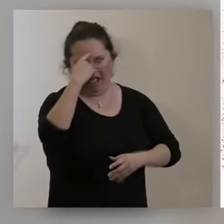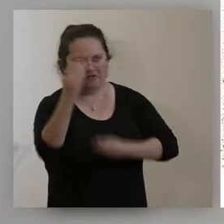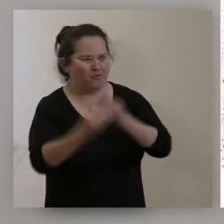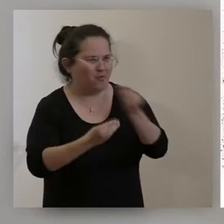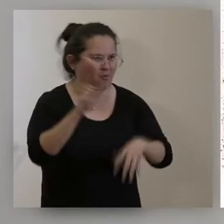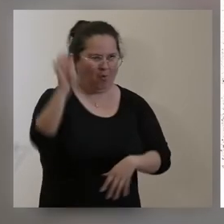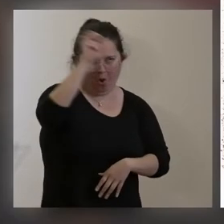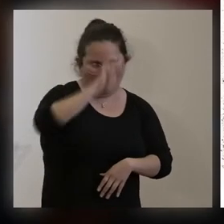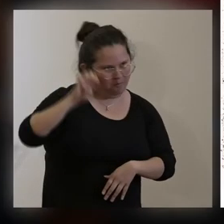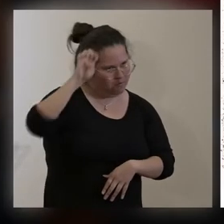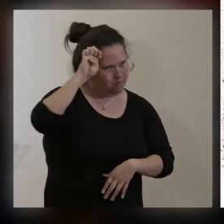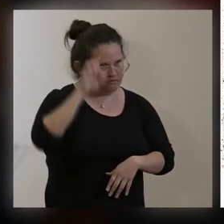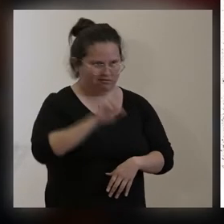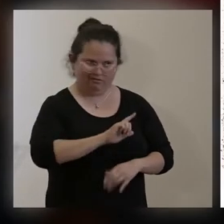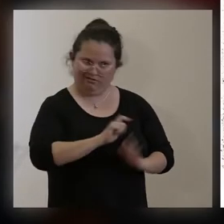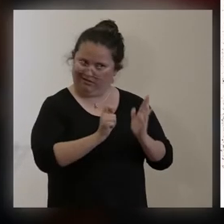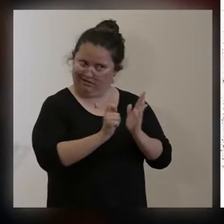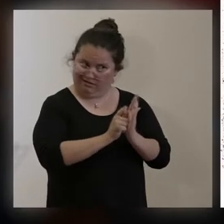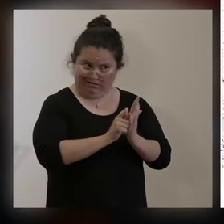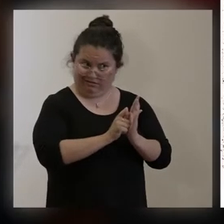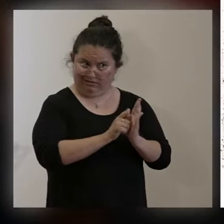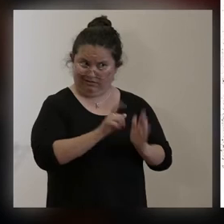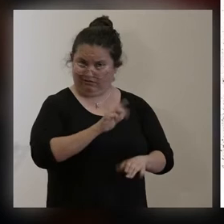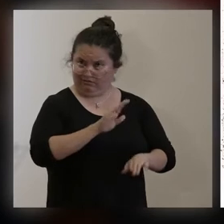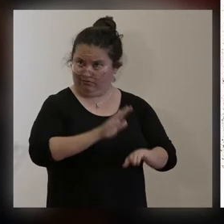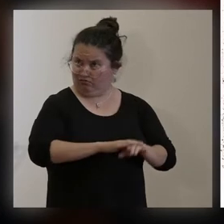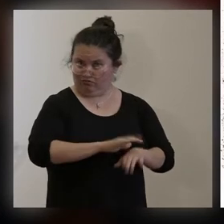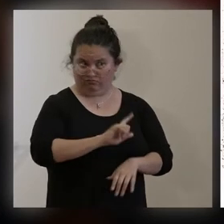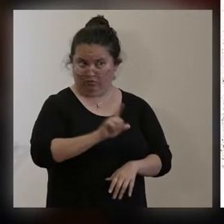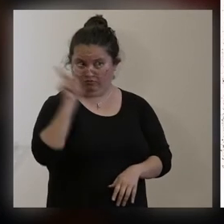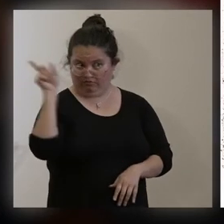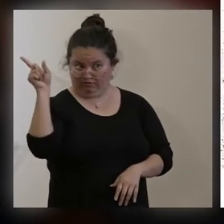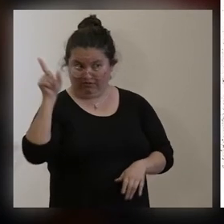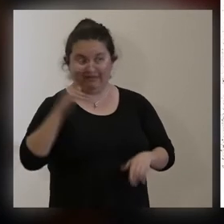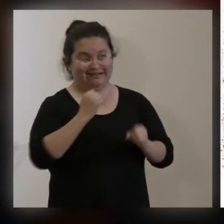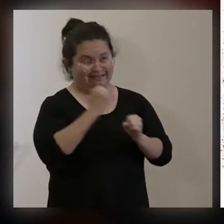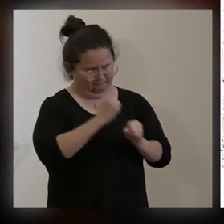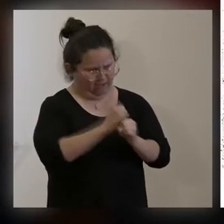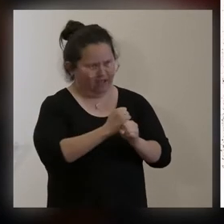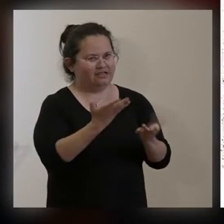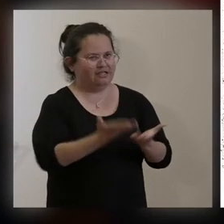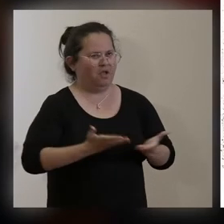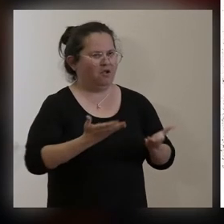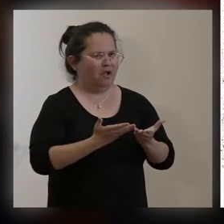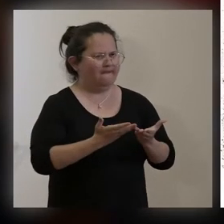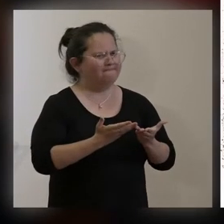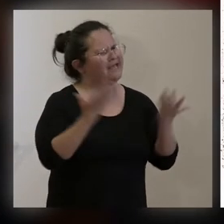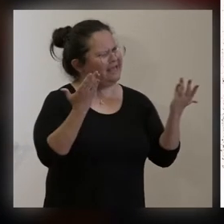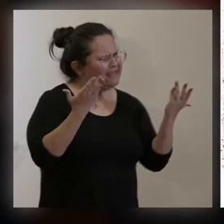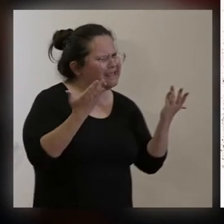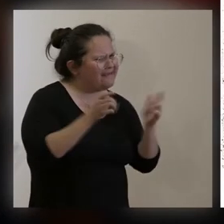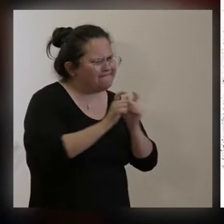travail. Mais il a quand même les signes de sa